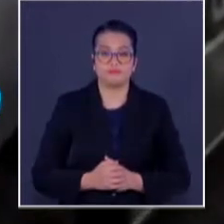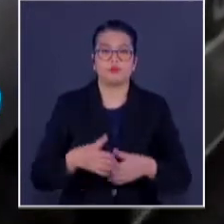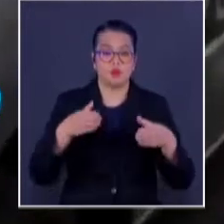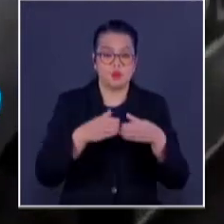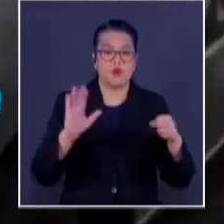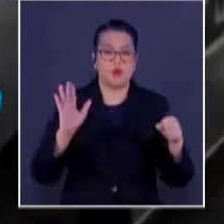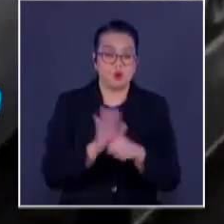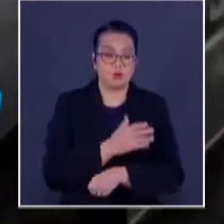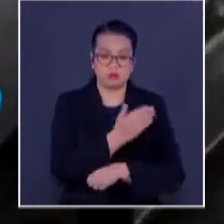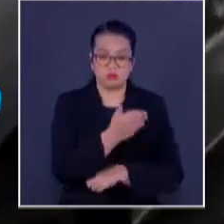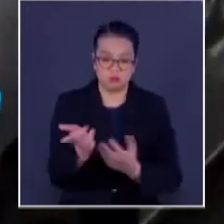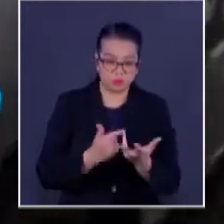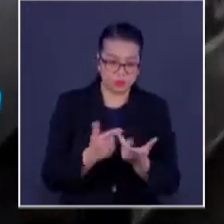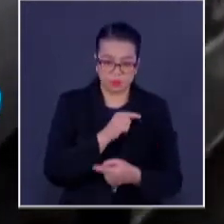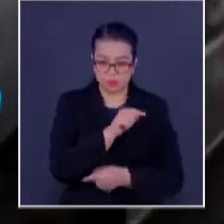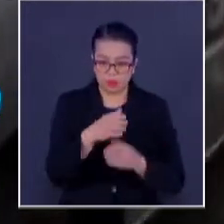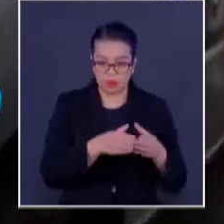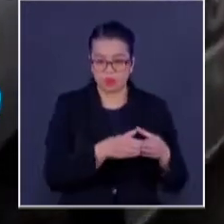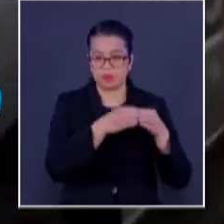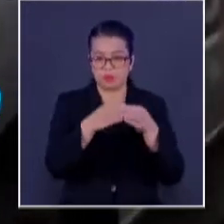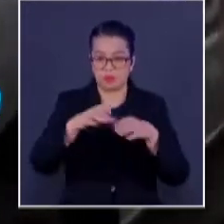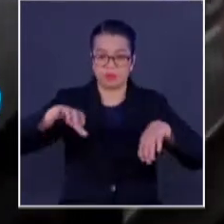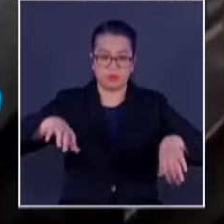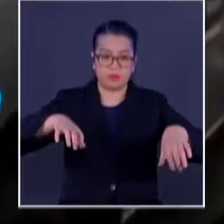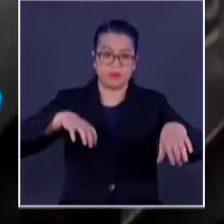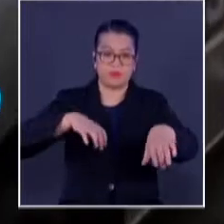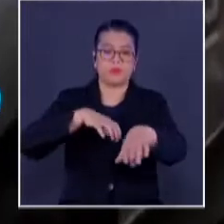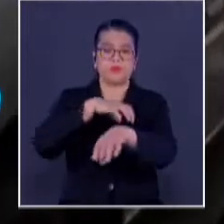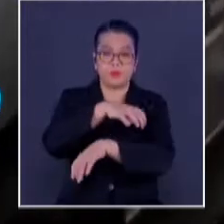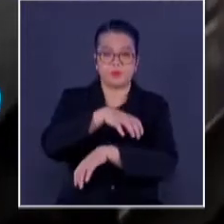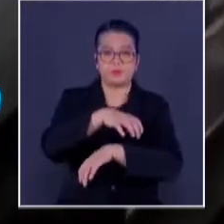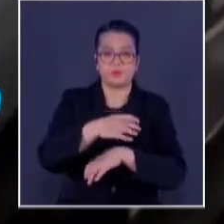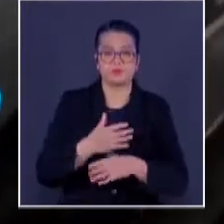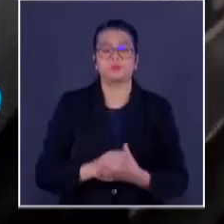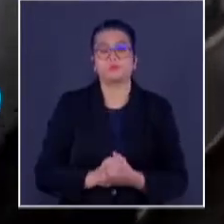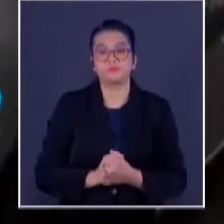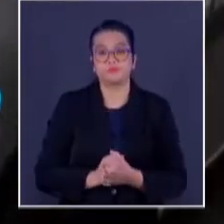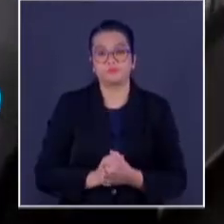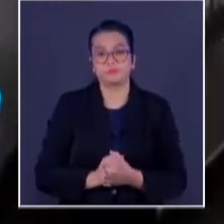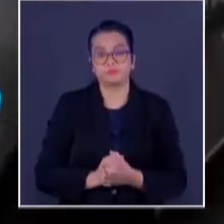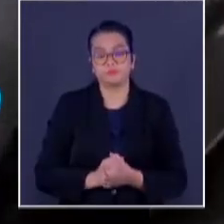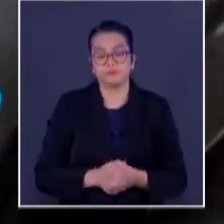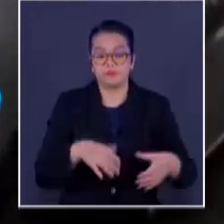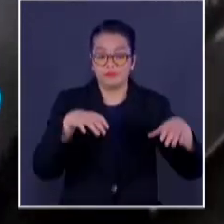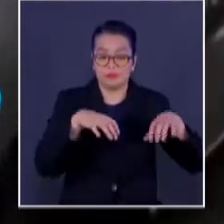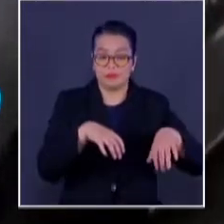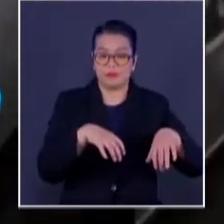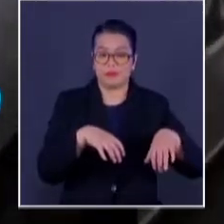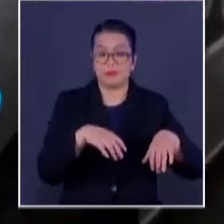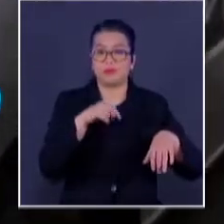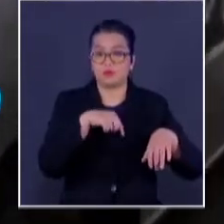บทุกคนแล้วก็จะมีการเปลี่ยนฐานก็จะให้คะแนนคุณครูก็จะให้คะแนนแต่ละฐานนี่นะคะ คืออย่างกลุ่มนี้ตอนเ